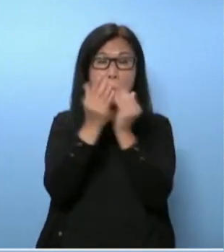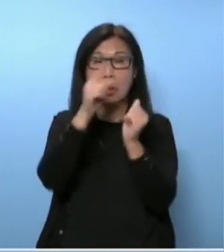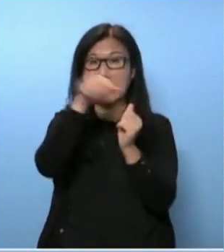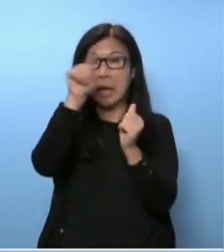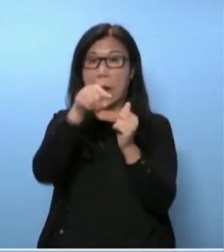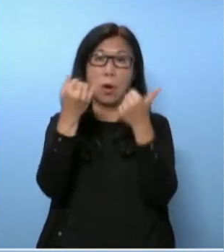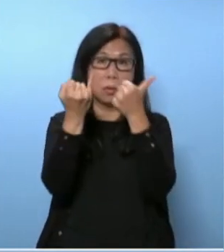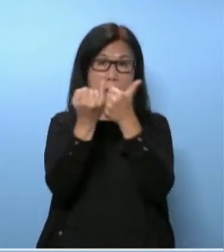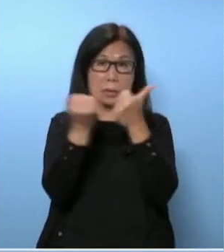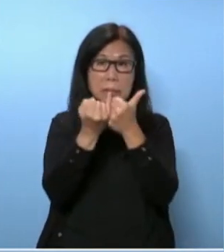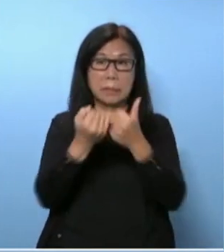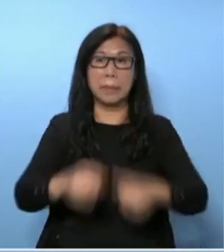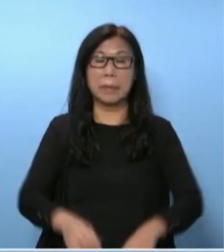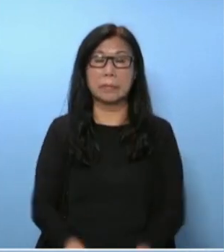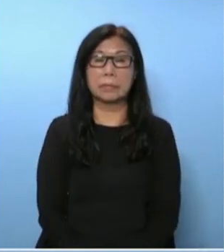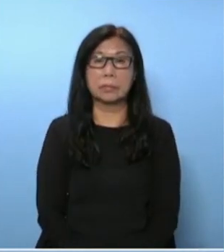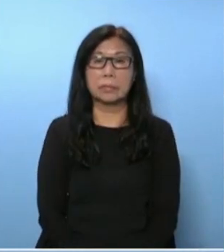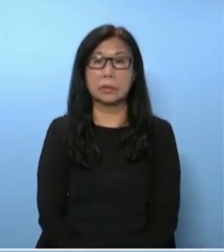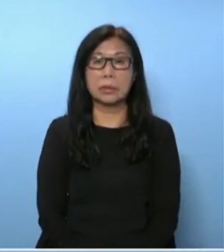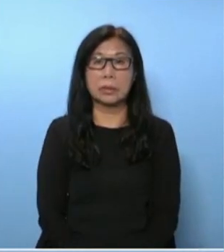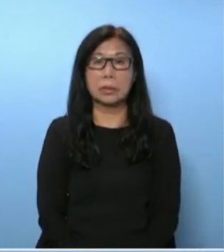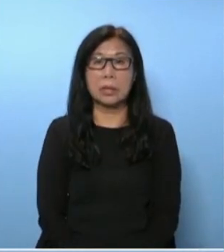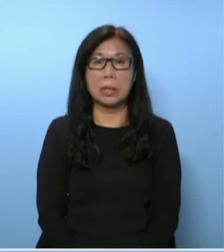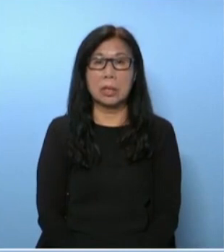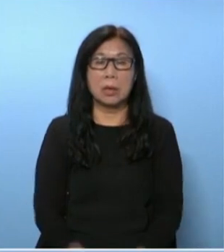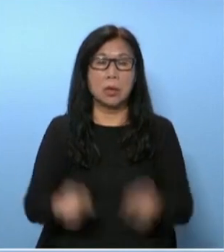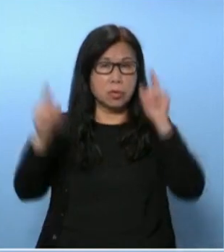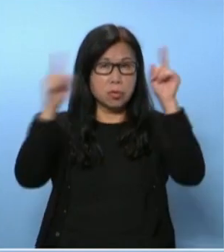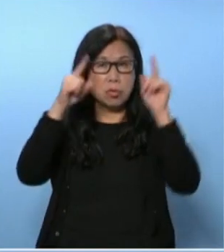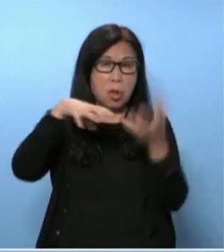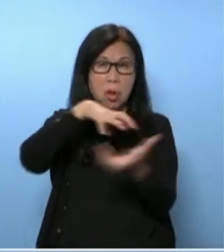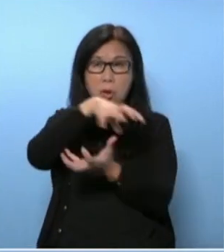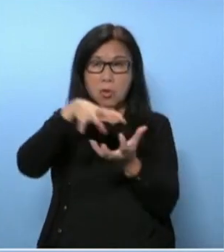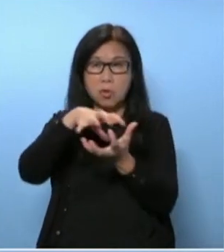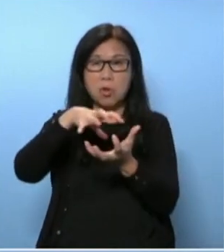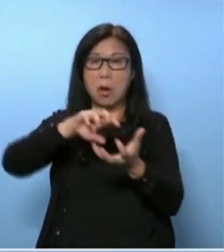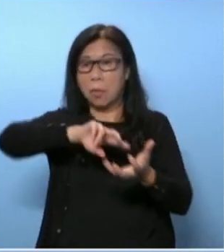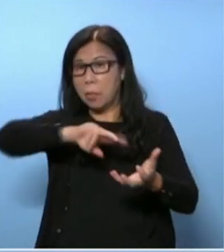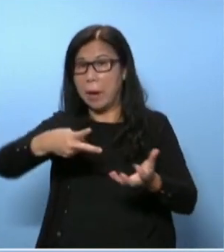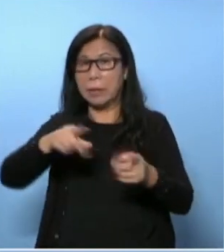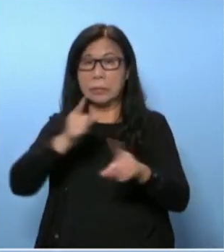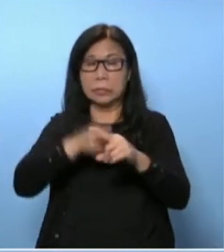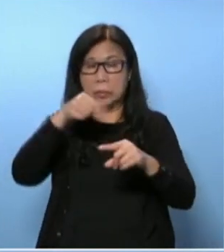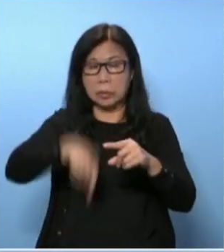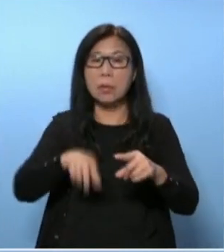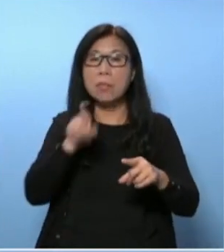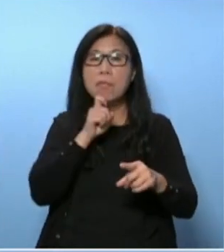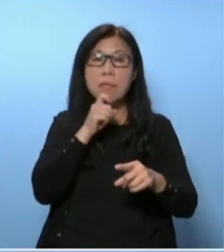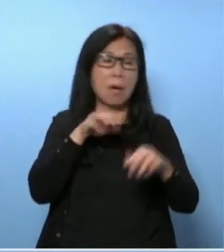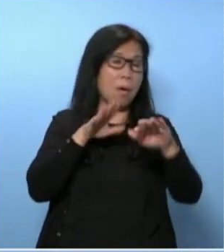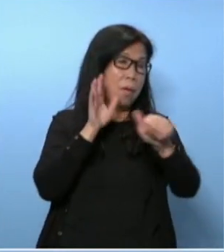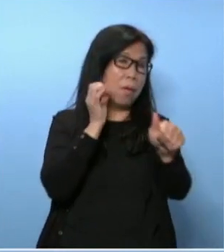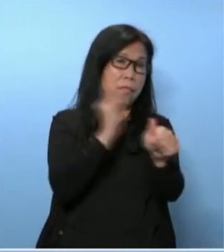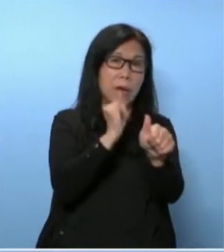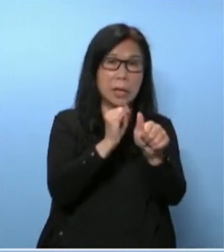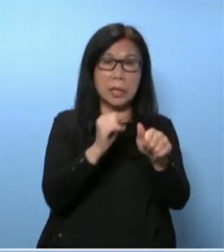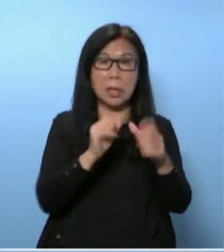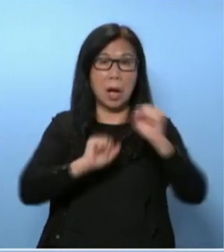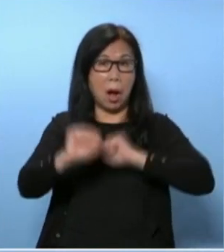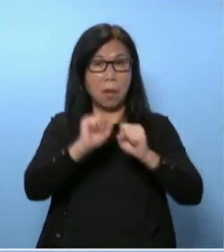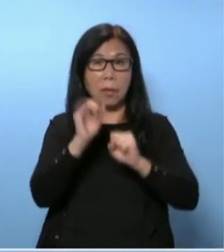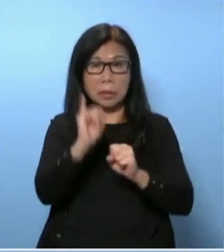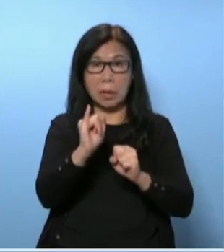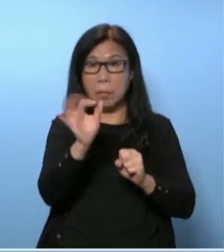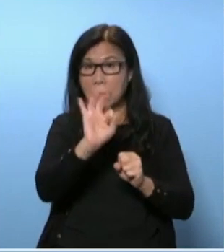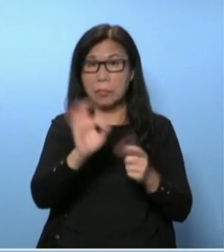生呢，習非成事，顛倒是非，他們不但沒有譴責暴行，反而